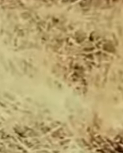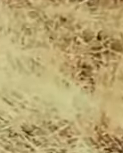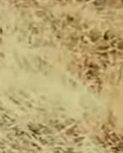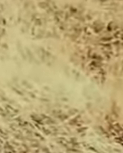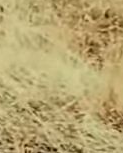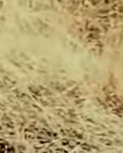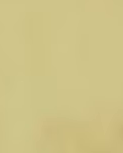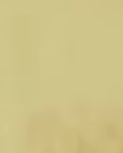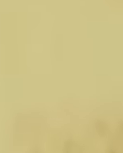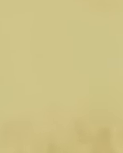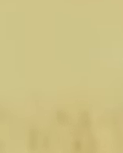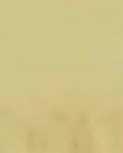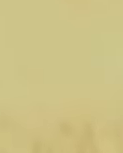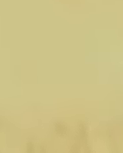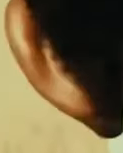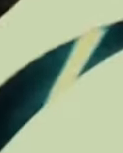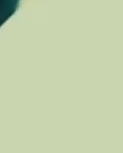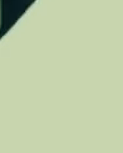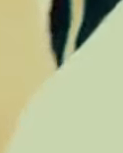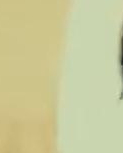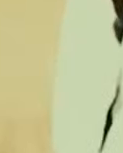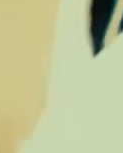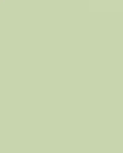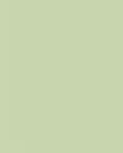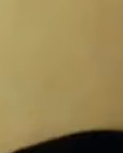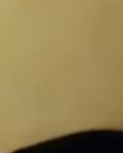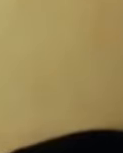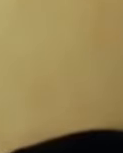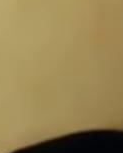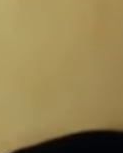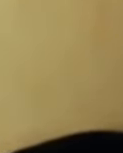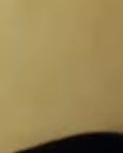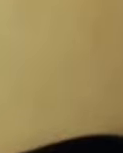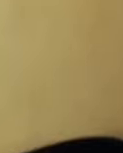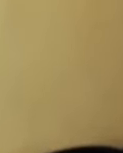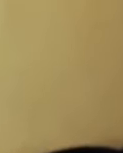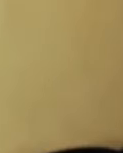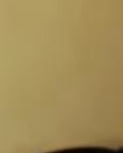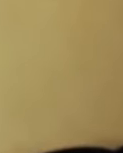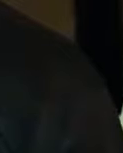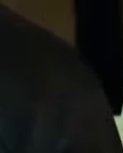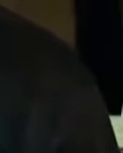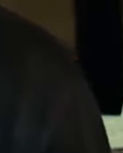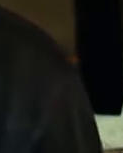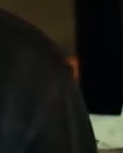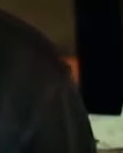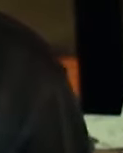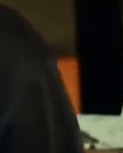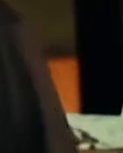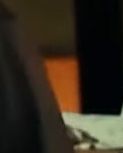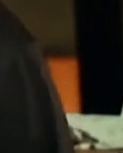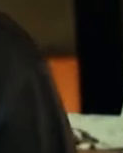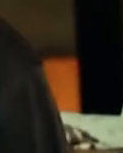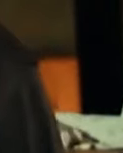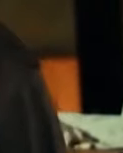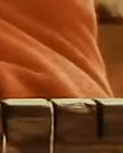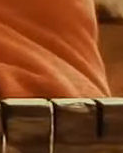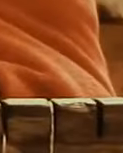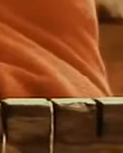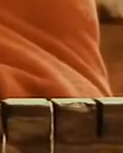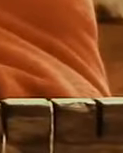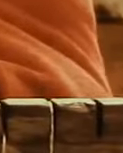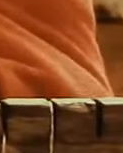nothando nothando nothando nothando akamele isigini lendlule ini uyasangana